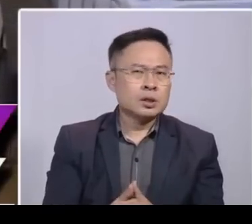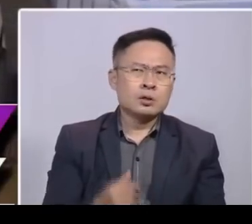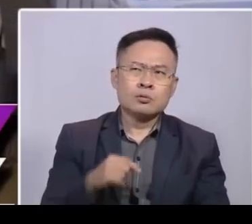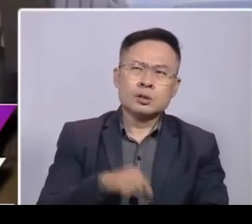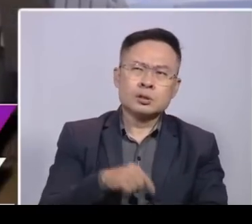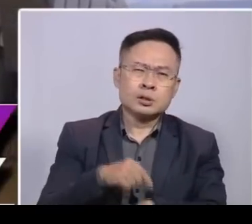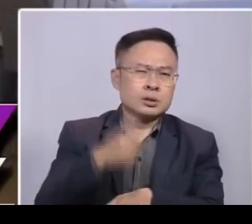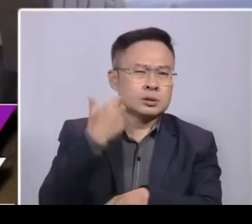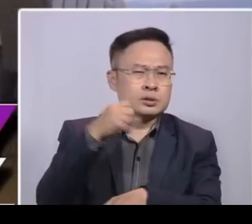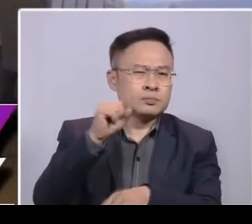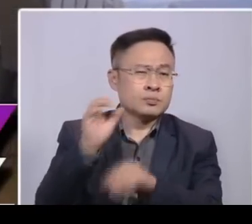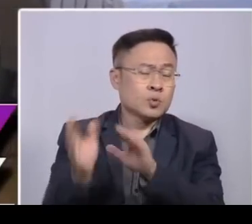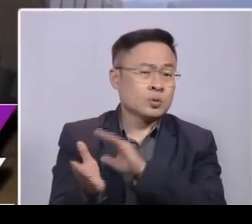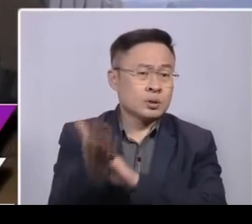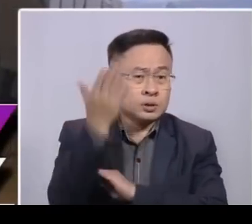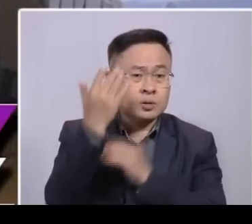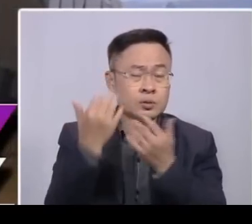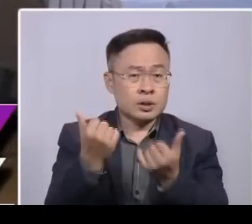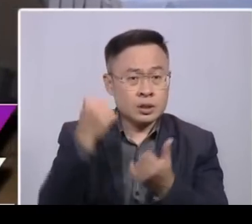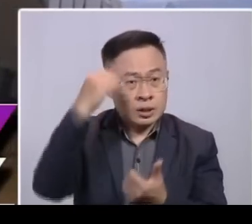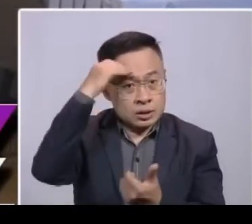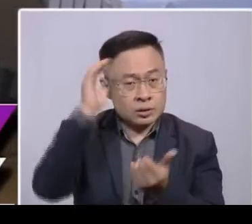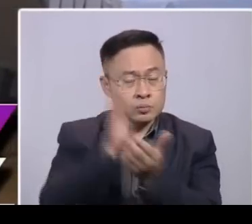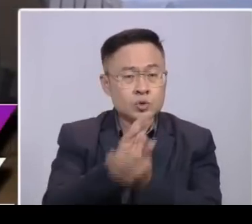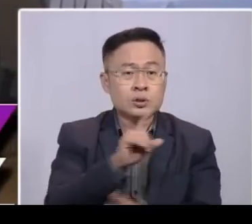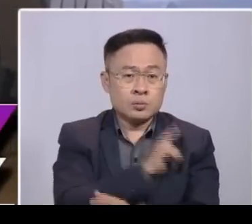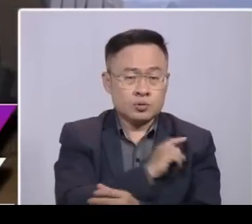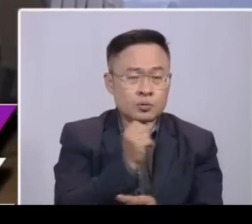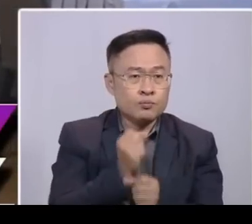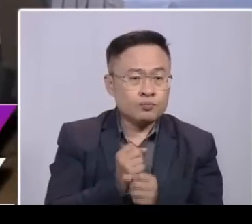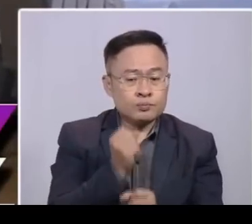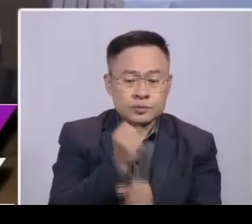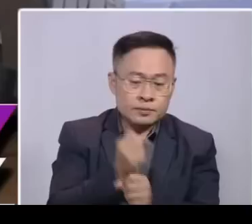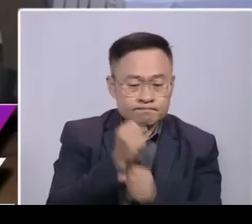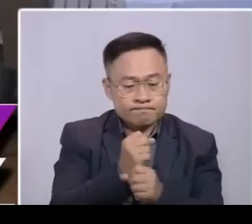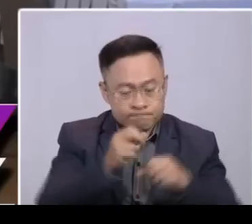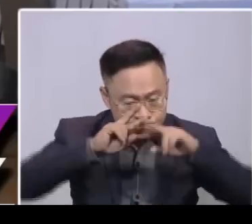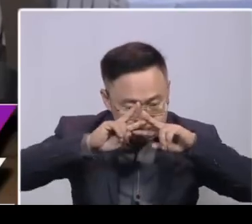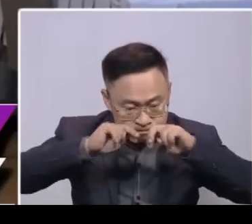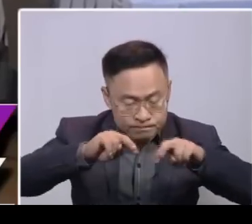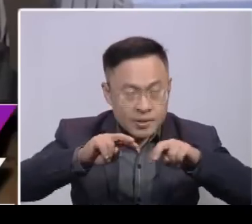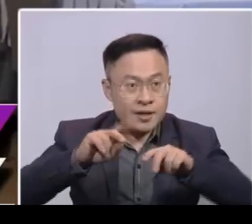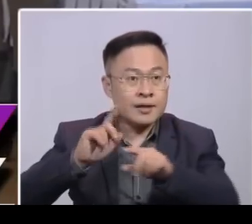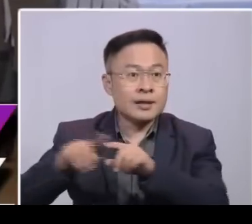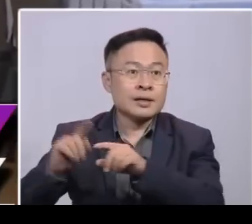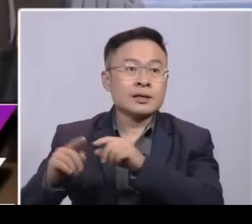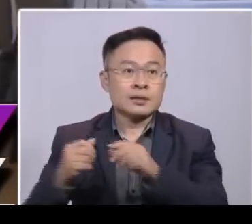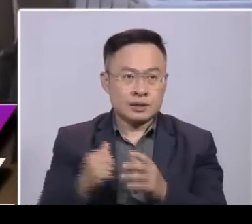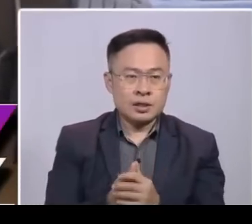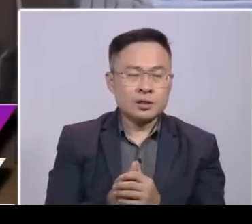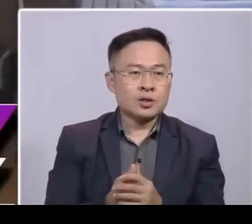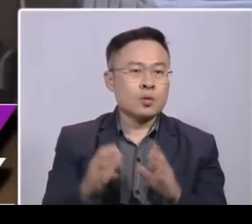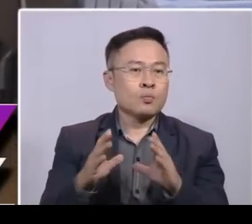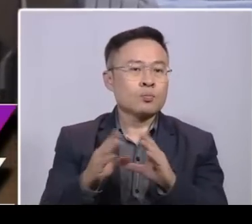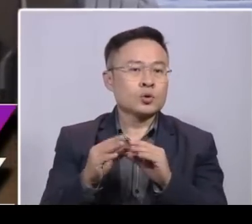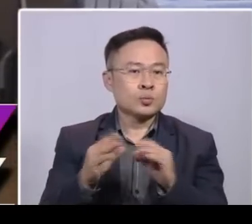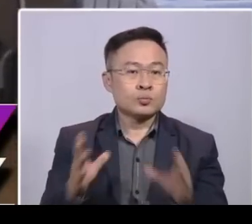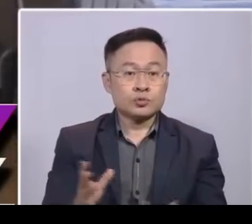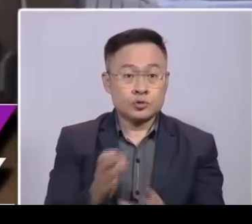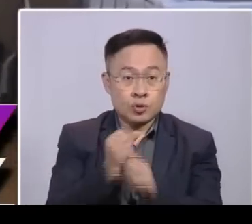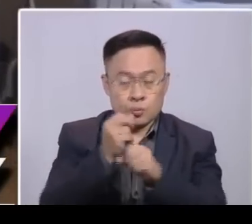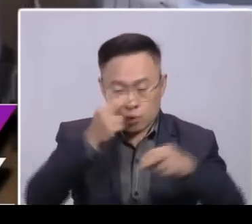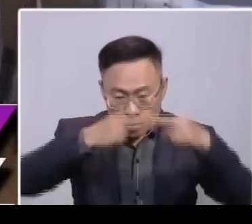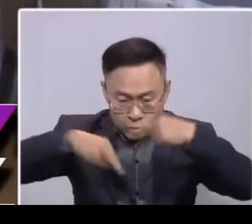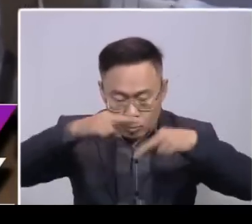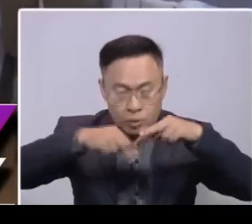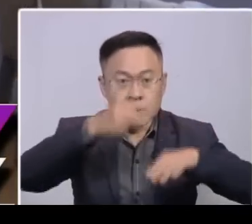10นาฬิกาของวันนี้นะคะพนักงานสอบสวนชุดคลี่คลายคดียิงสารวัตรแบงค์ตำรวจทางหลวงเสียชีวิตได้ประชุมสรุปผลการตรวจส